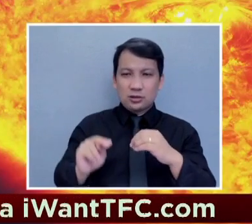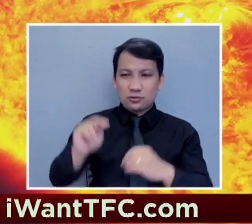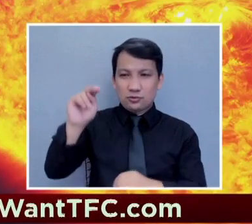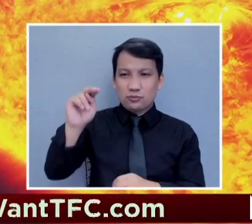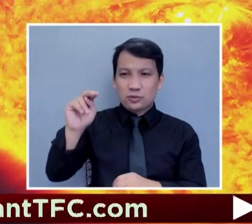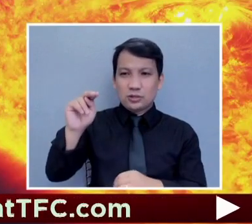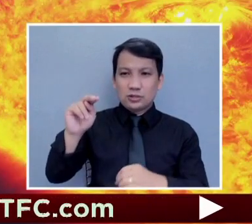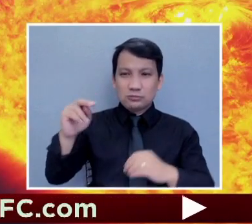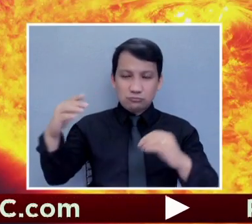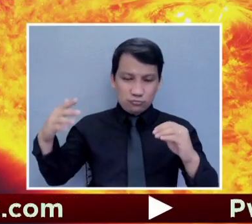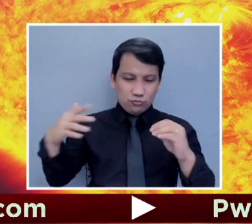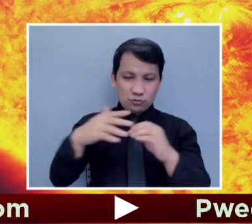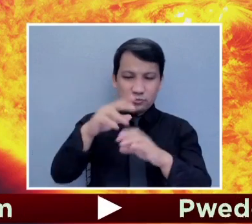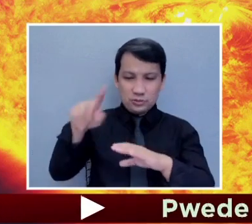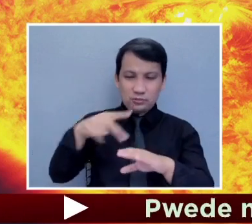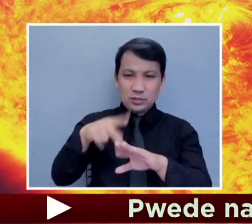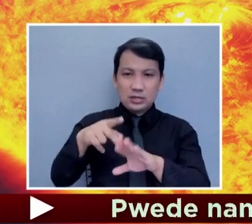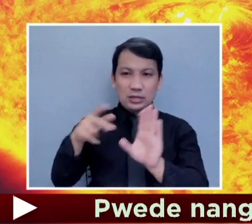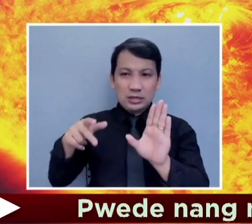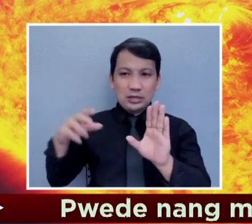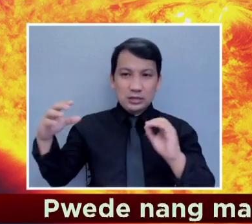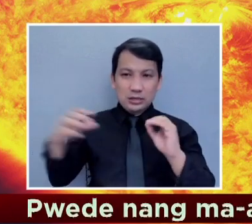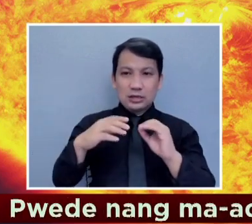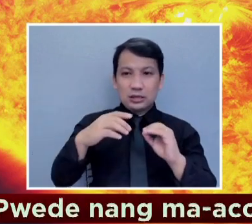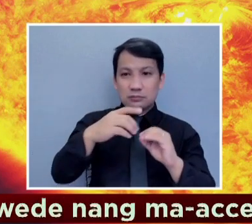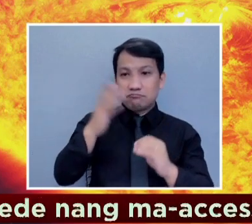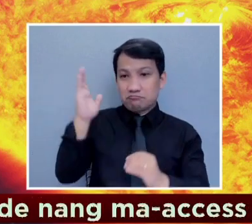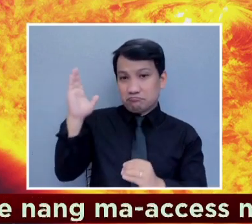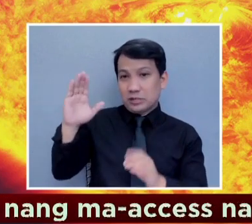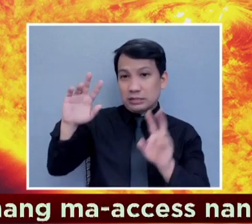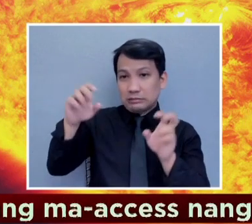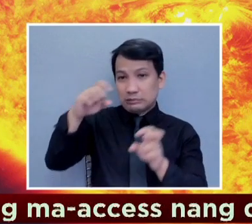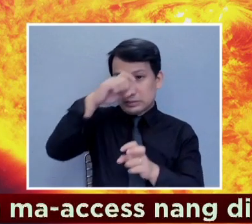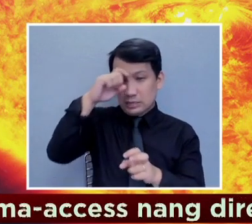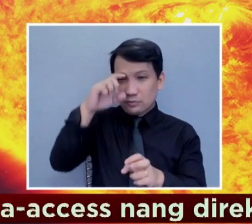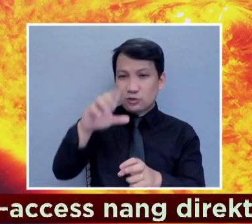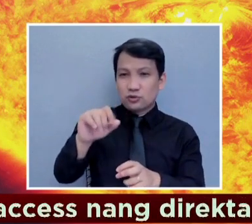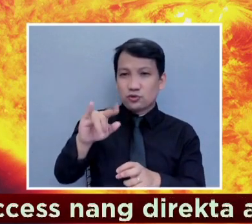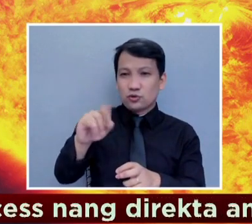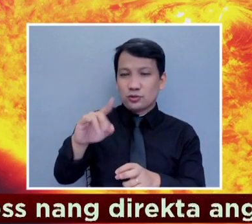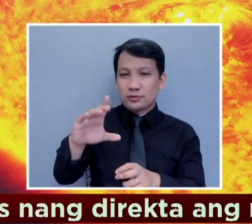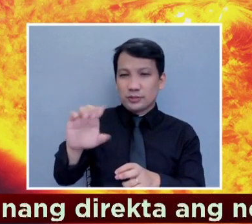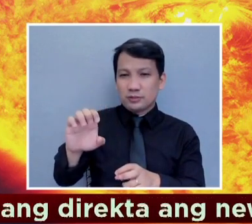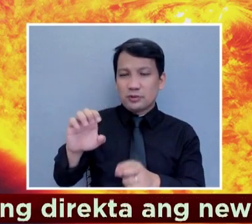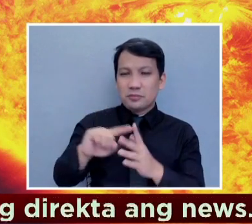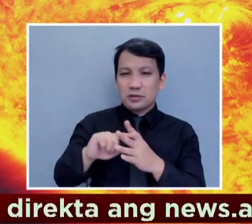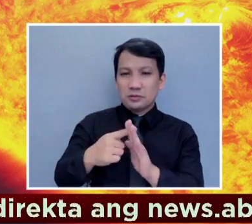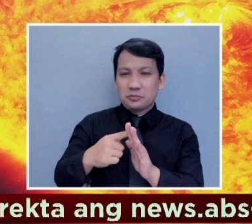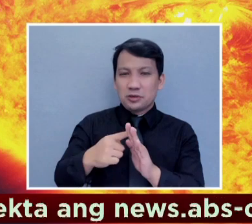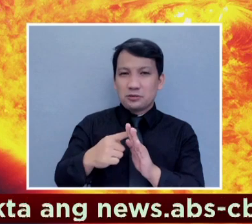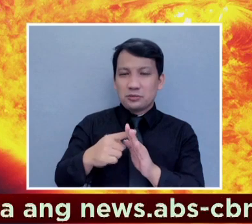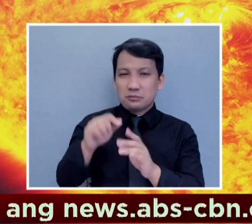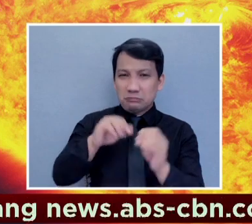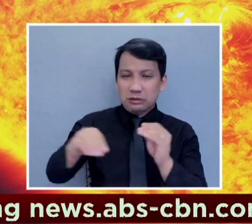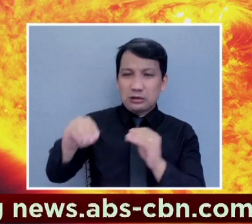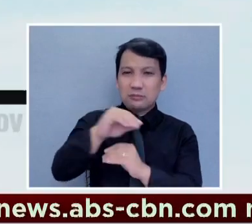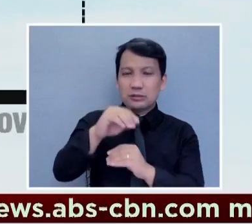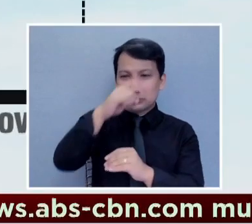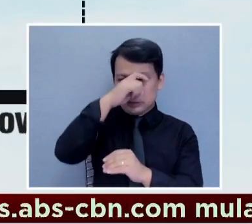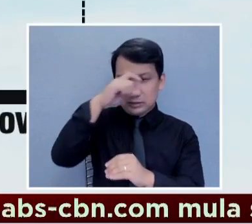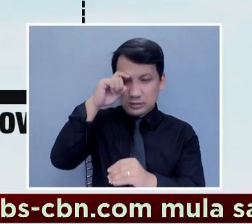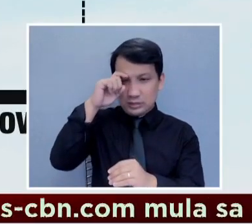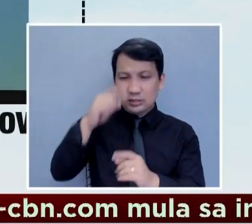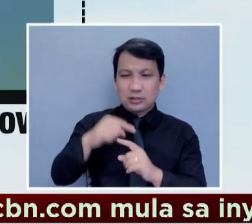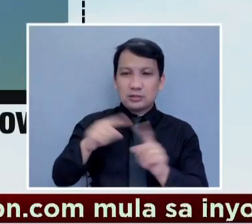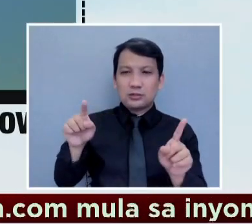ang Pilipinas, summer solstice ang tawag sa solstice kapag Hunyo na hudyat ng simula ng astronomical summer na iba pa